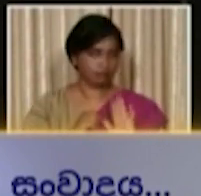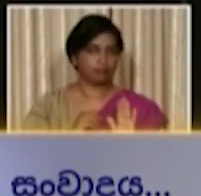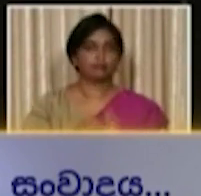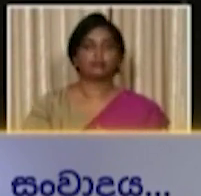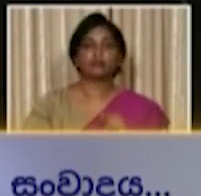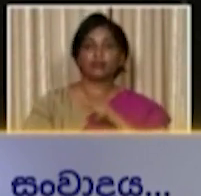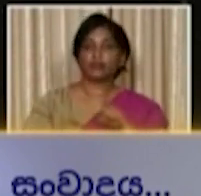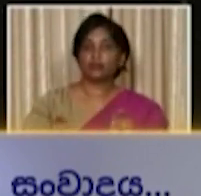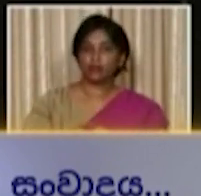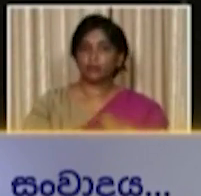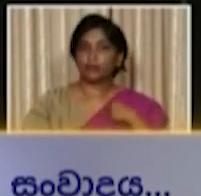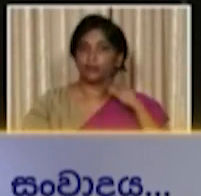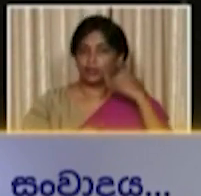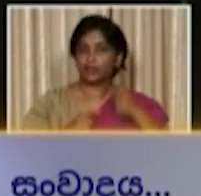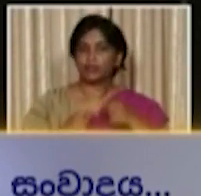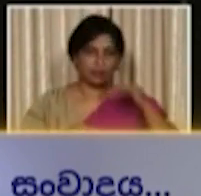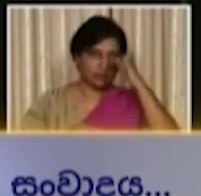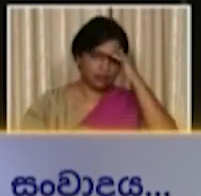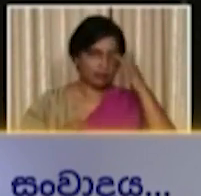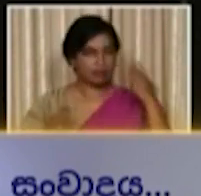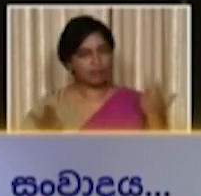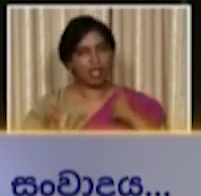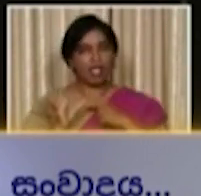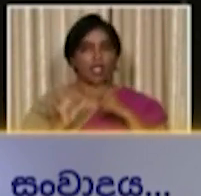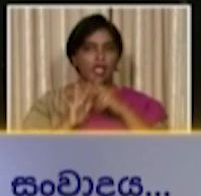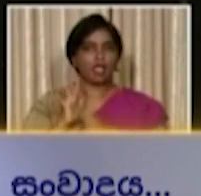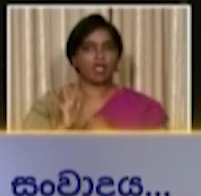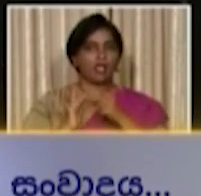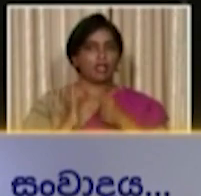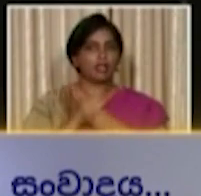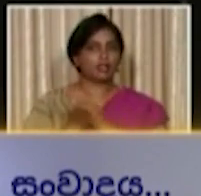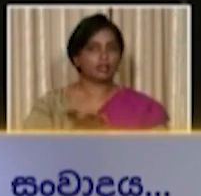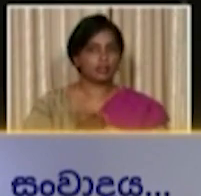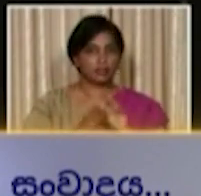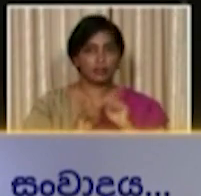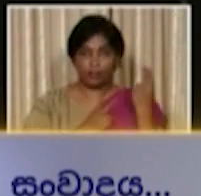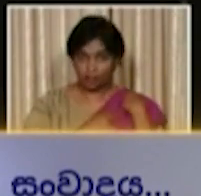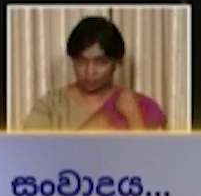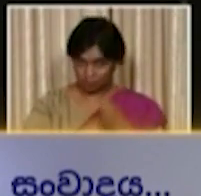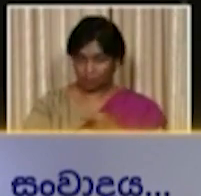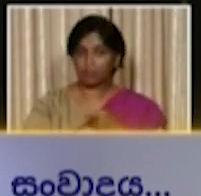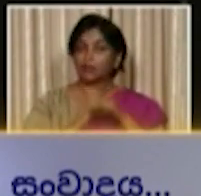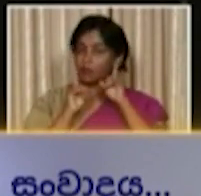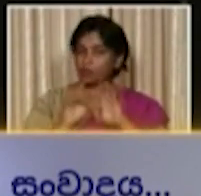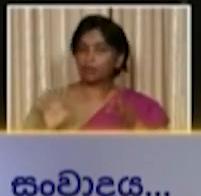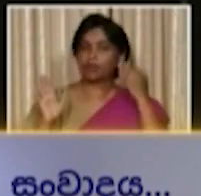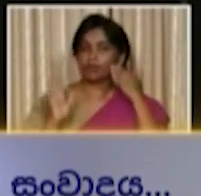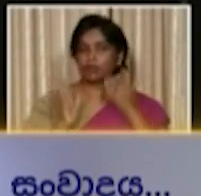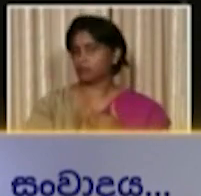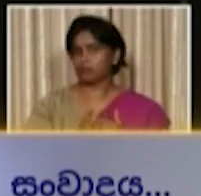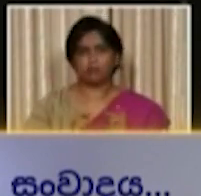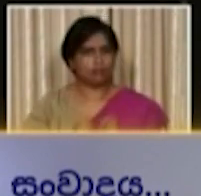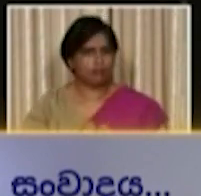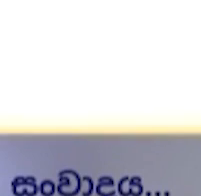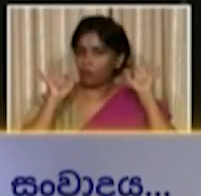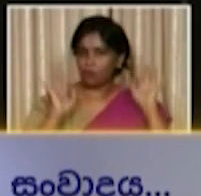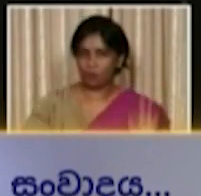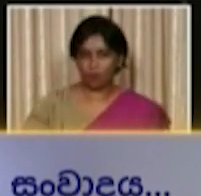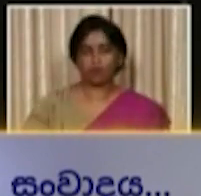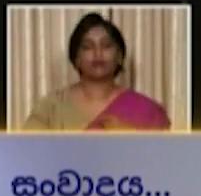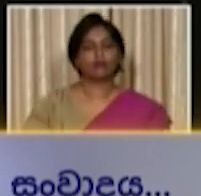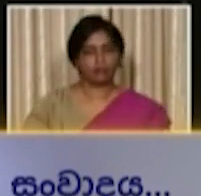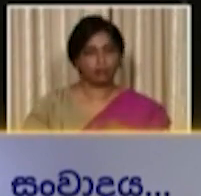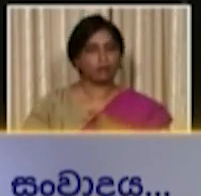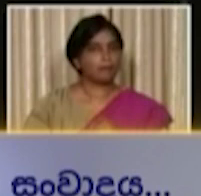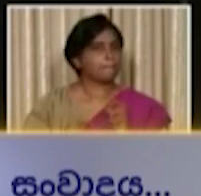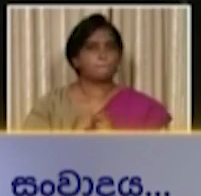තිබෙනවා. එම නිසා විශේෂයෙන් විපක්ෂ නායකතුමා හෝ අජිත් මාන්නප්පෙරුම මන්තුතුමා මේ සභාවේදී බාර ගන්නවා නම් මේ පිළිබඳව කිසිම ගැටලුවක් ඇති වෙන්නේ නැහැ. ඒ